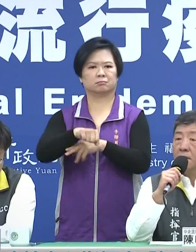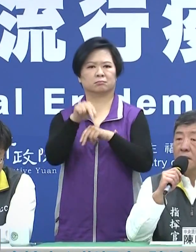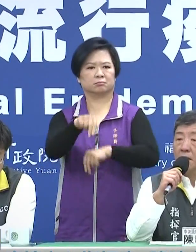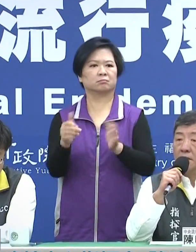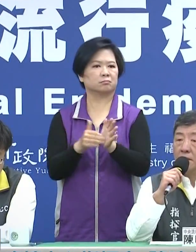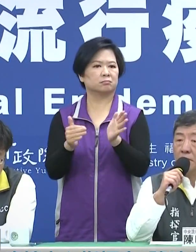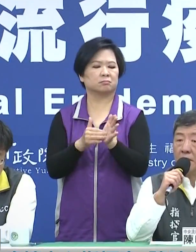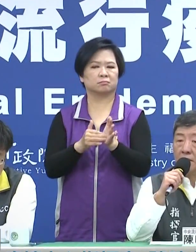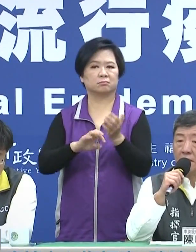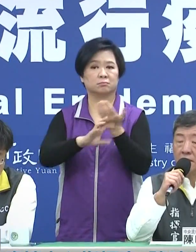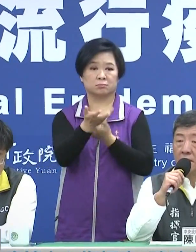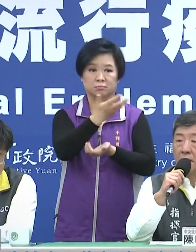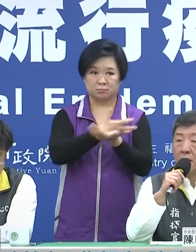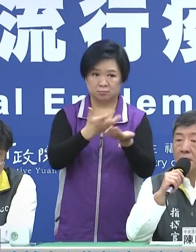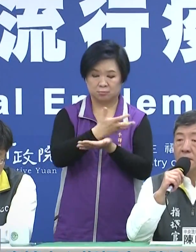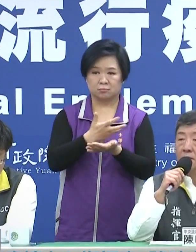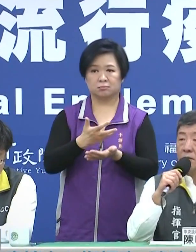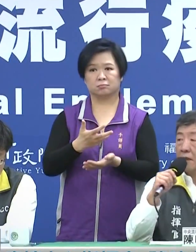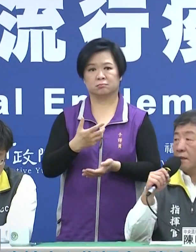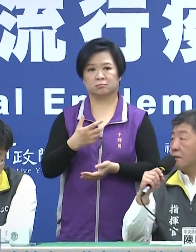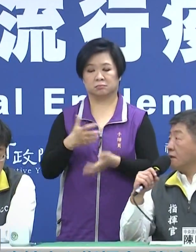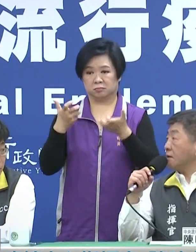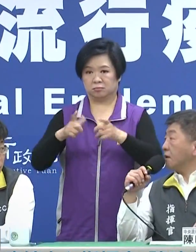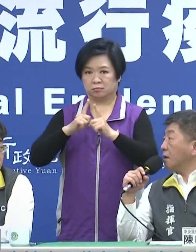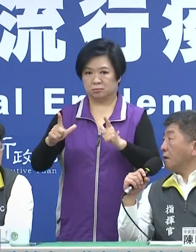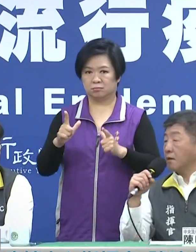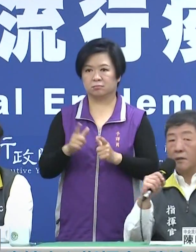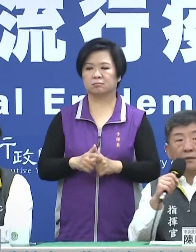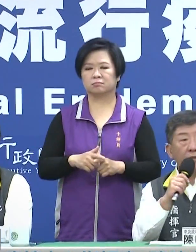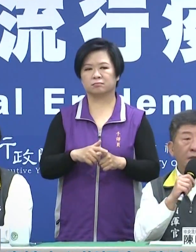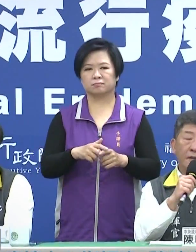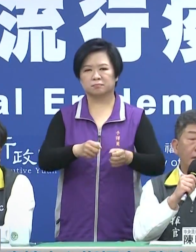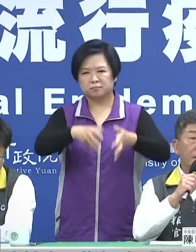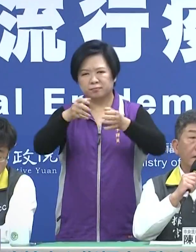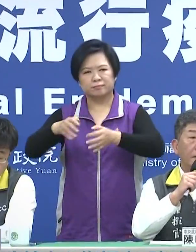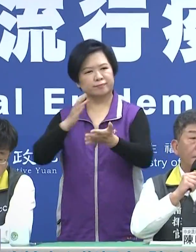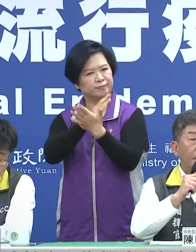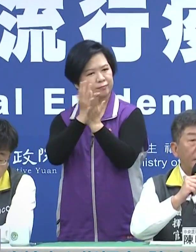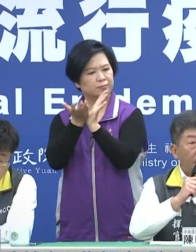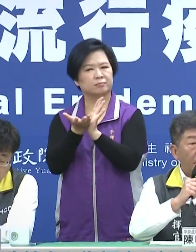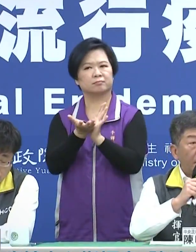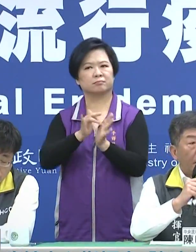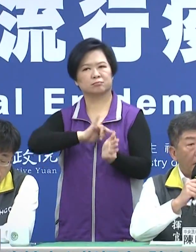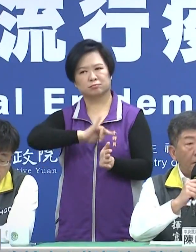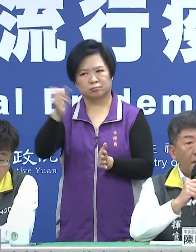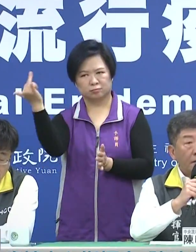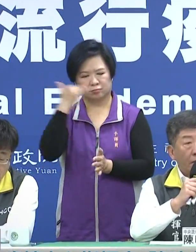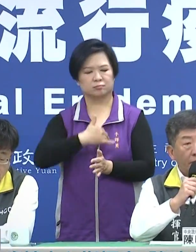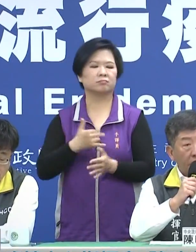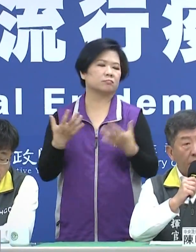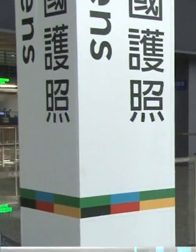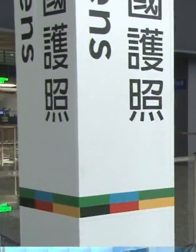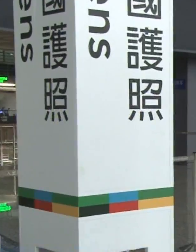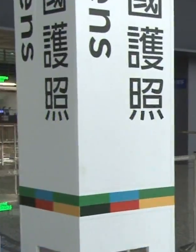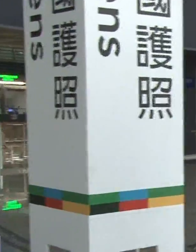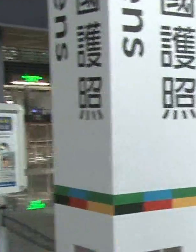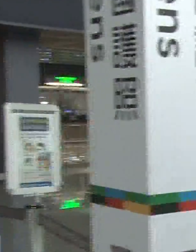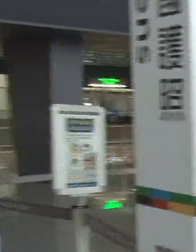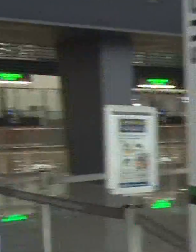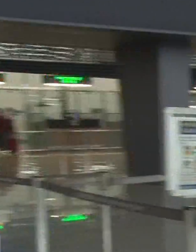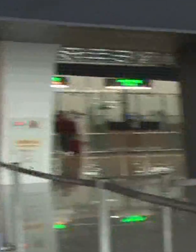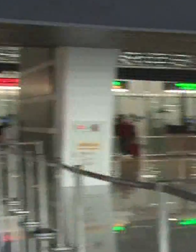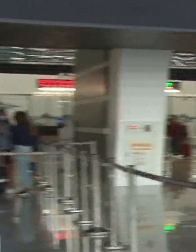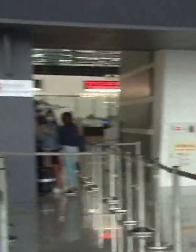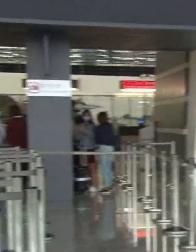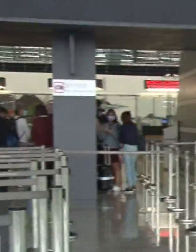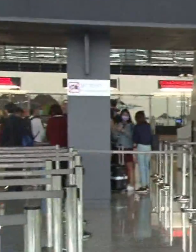交，还有一些必要的一些重大建设相关的。这个我们不会停的。 强调不是锁国，因为外籍人